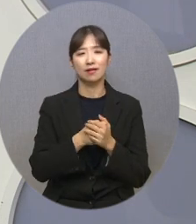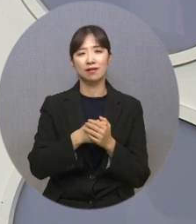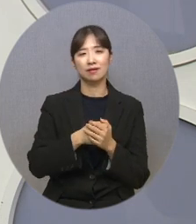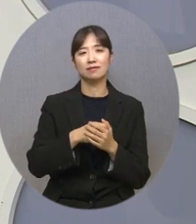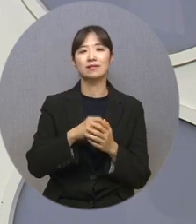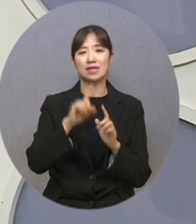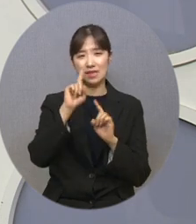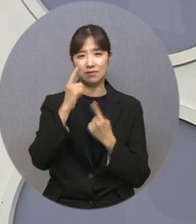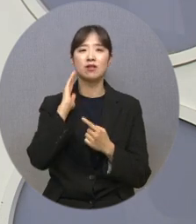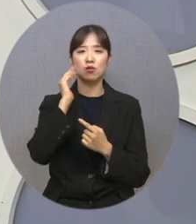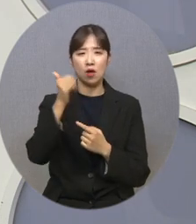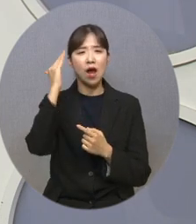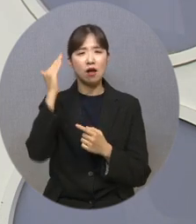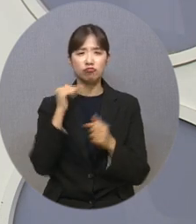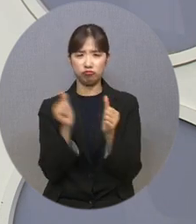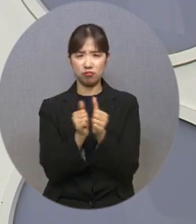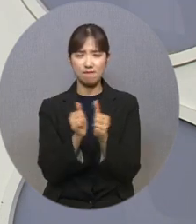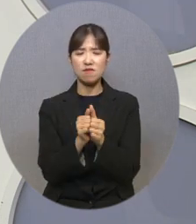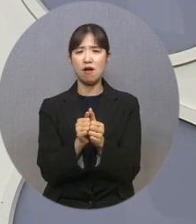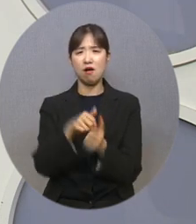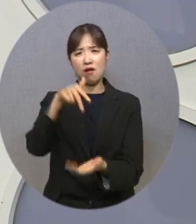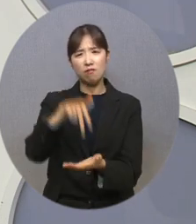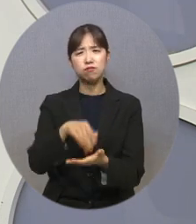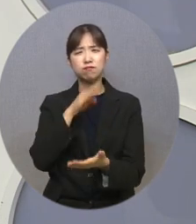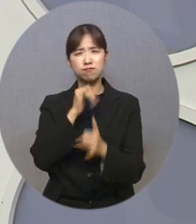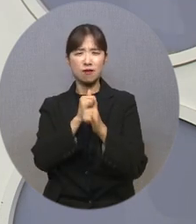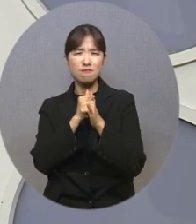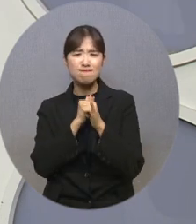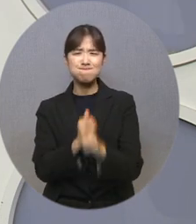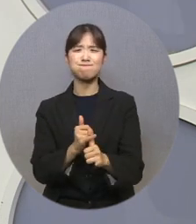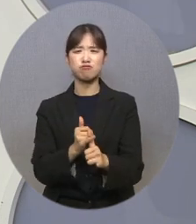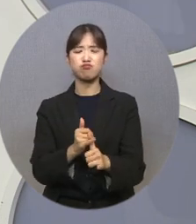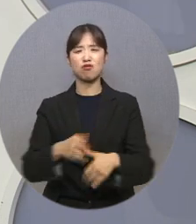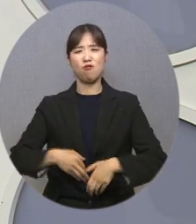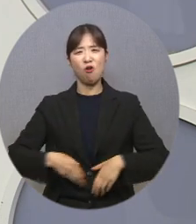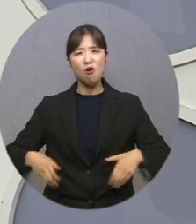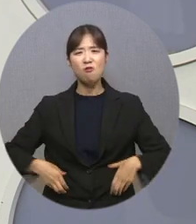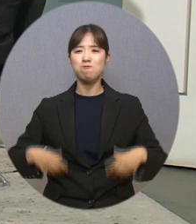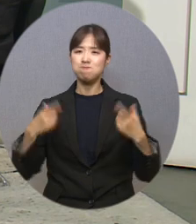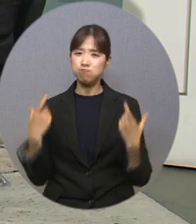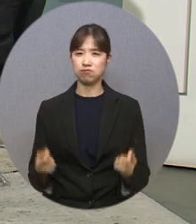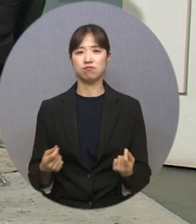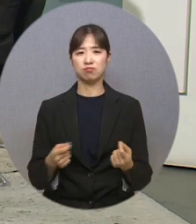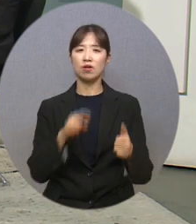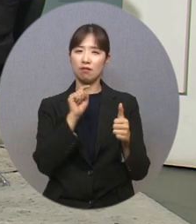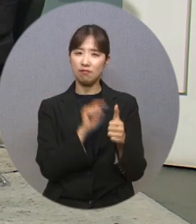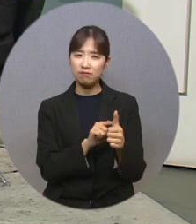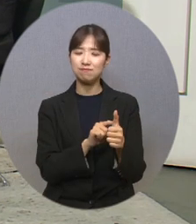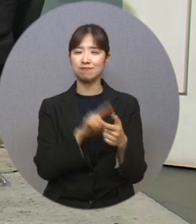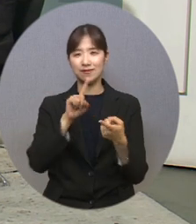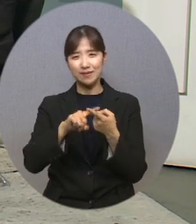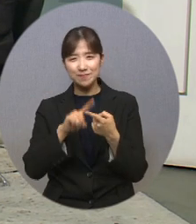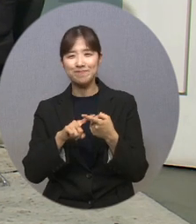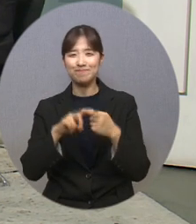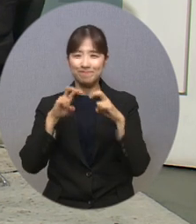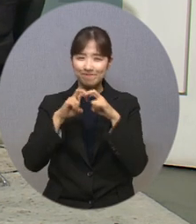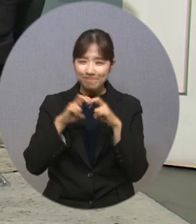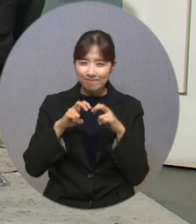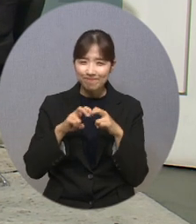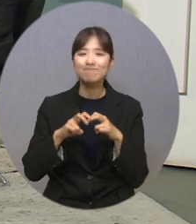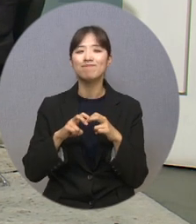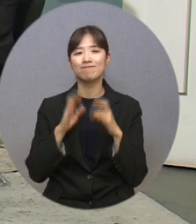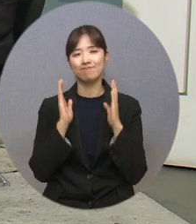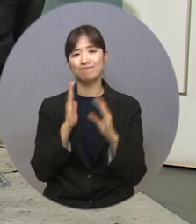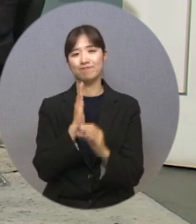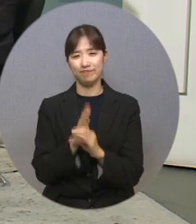한국 남자로서는 정말 위대한 영웅이라고 저는 생각하고 있고 그의 흔적을 계속 발박하고 있는 겁니다.